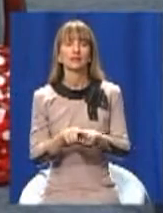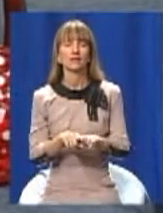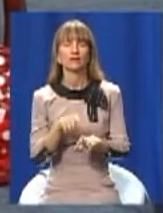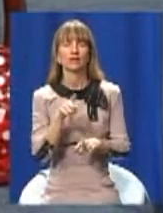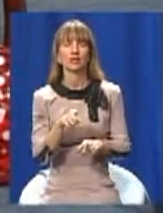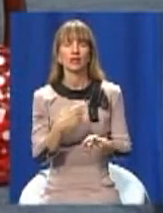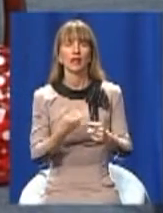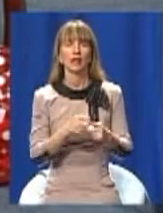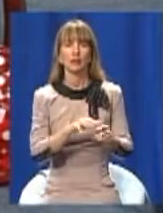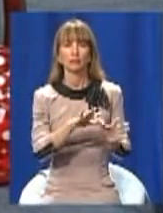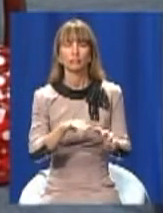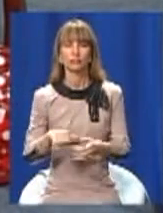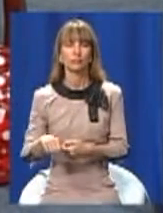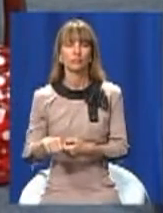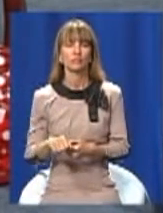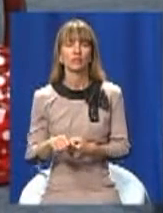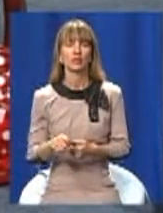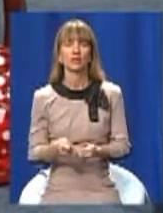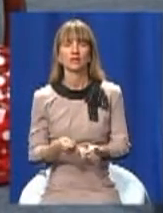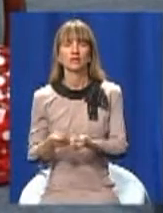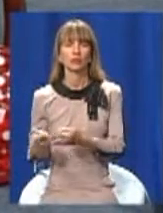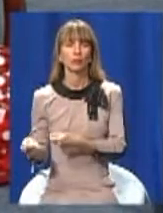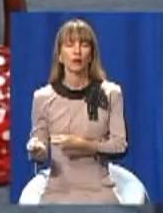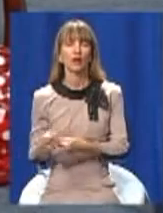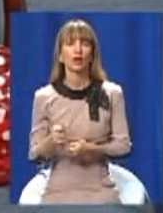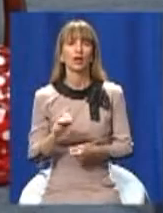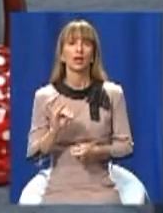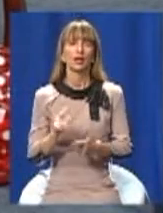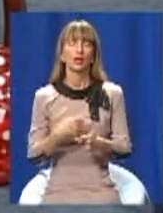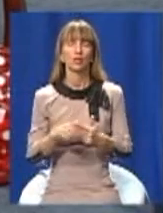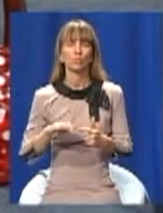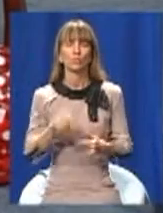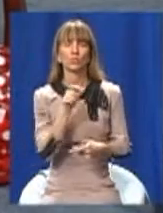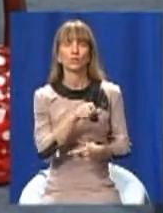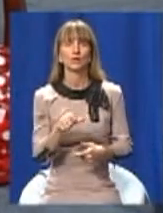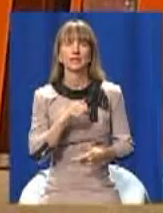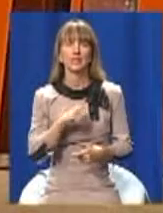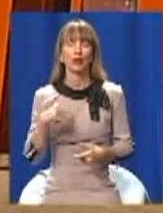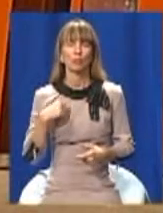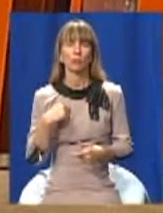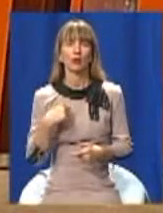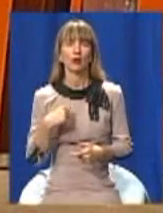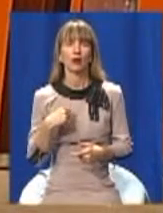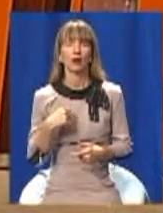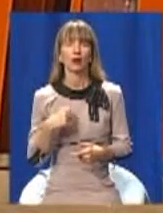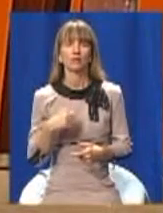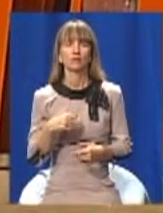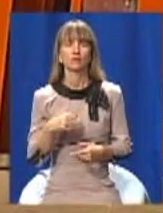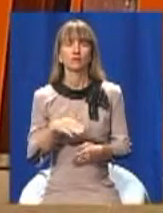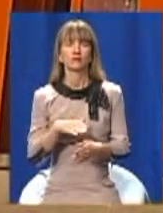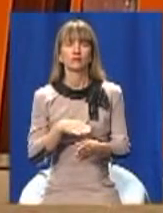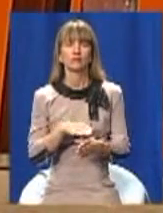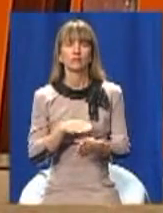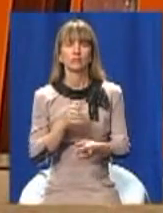це виносить. Як ти думаєш, це добре чи погано? Чи хай людина сама справляється зі своїми боргами? Ну, мені здається, що